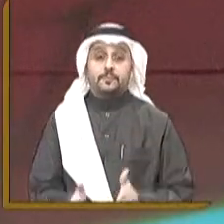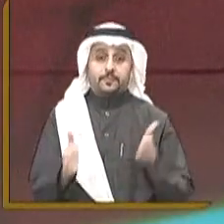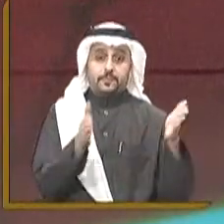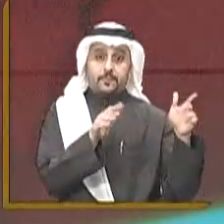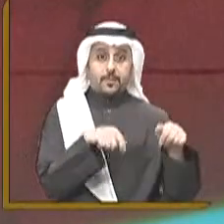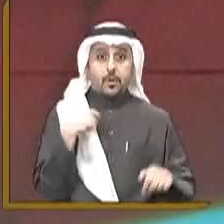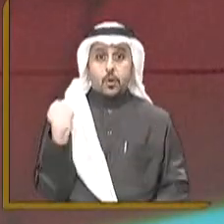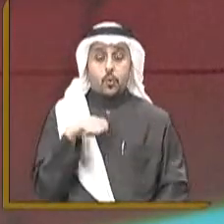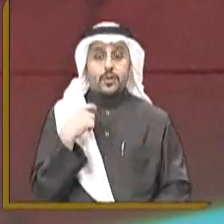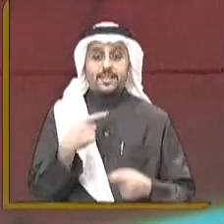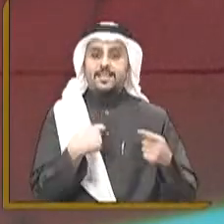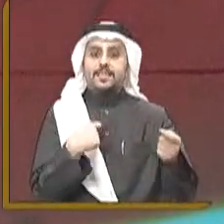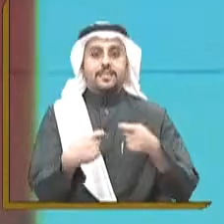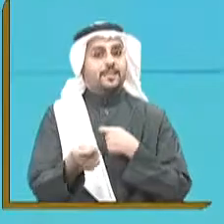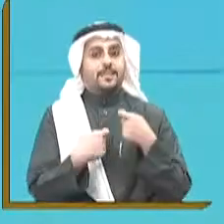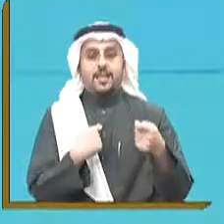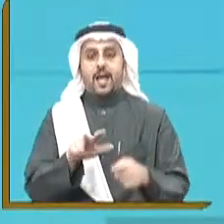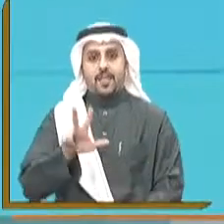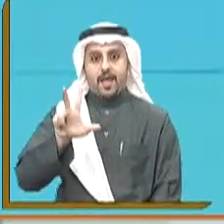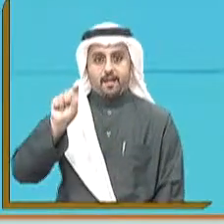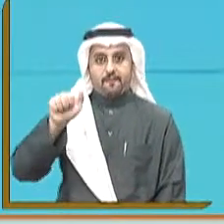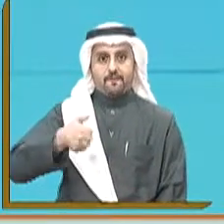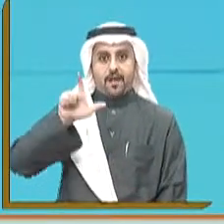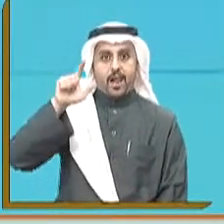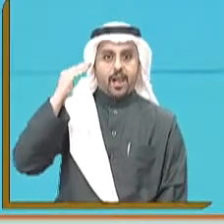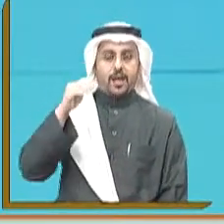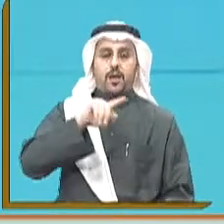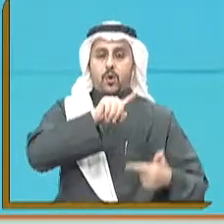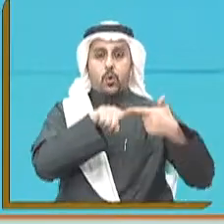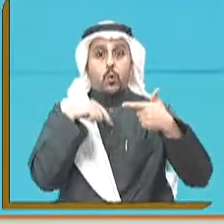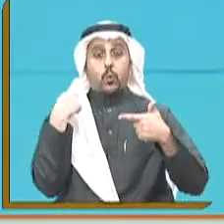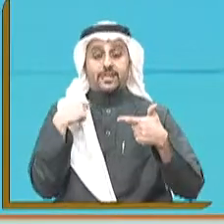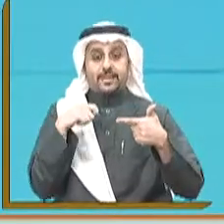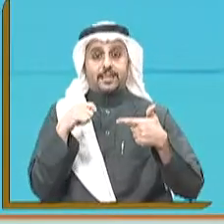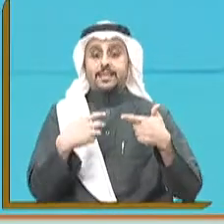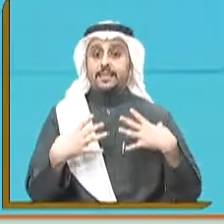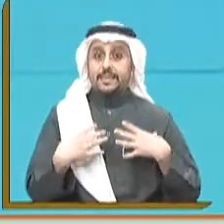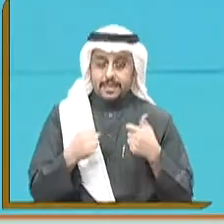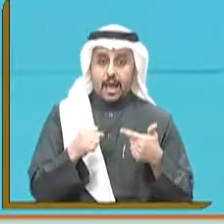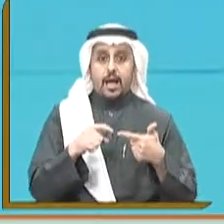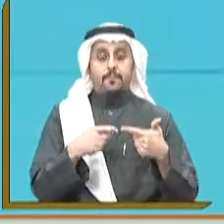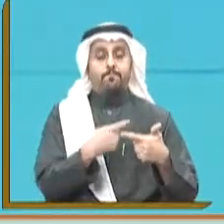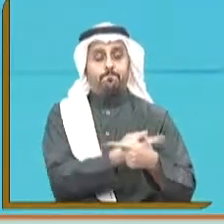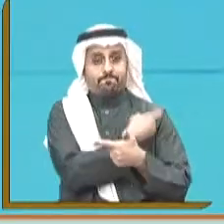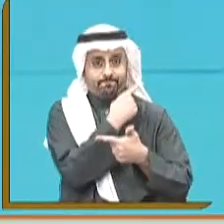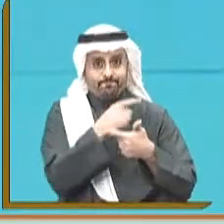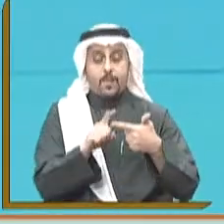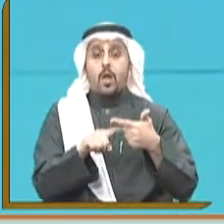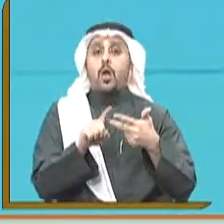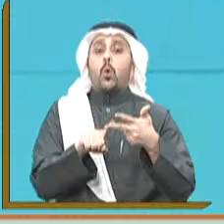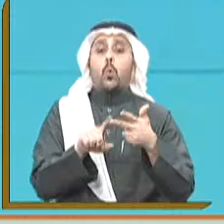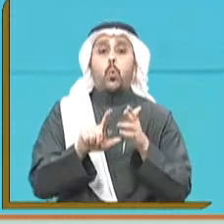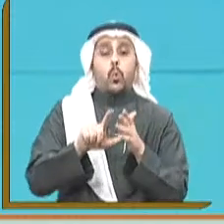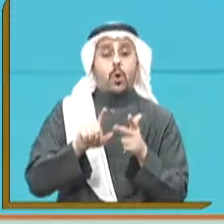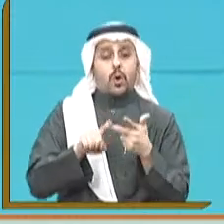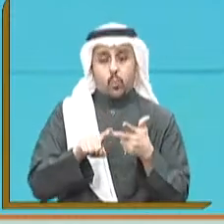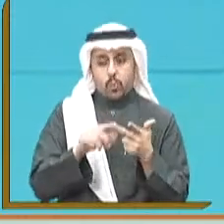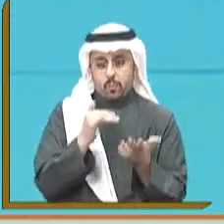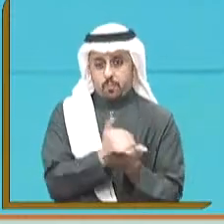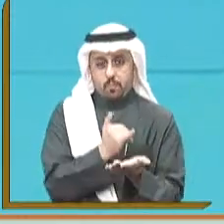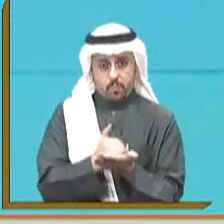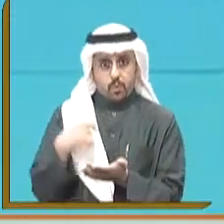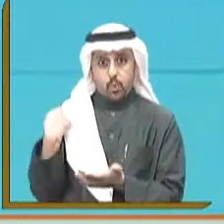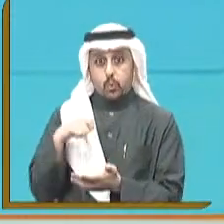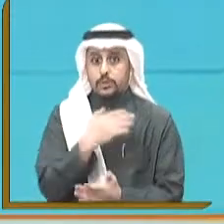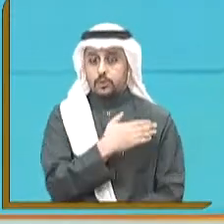بحضور وزير الاستثمار المهندس خالد الفالح، وزير الصحة فهد الجلاجل، ونائب وزير الصناعة والثروة المعدنية المهندس أسامة الزامل،